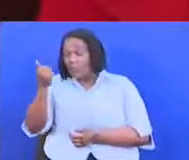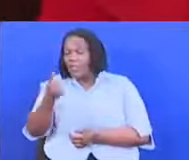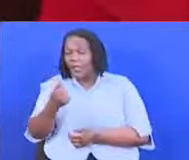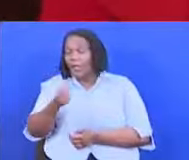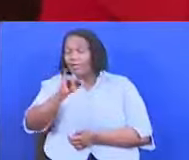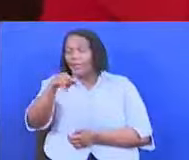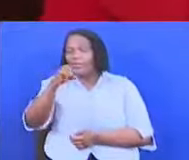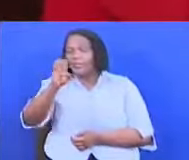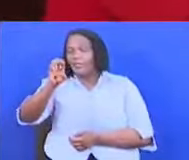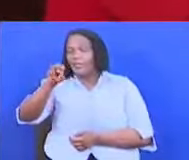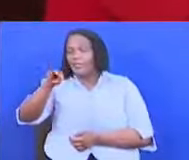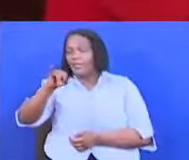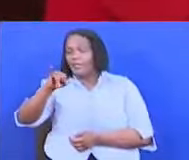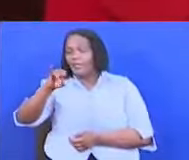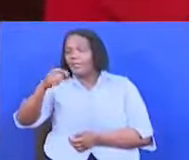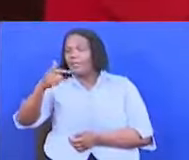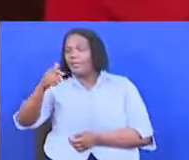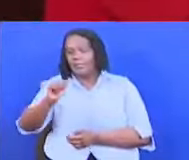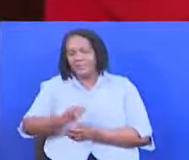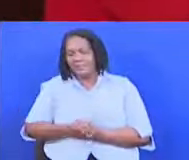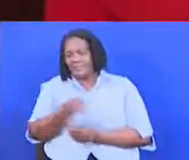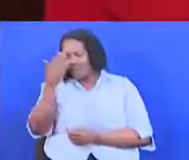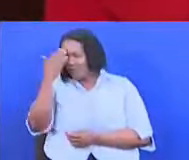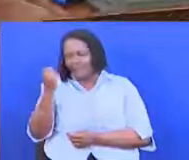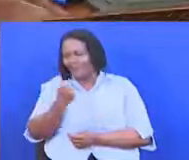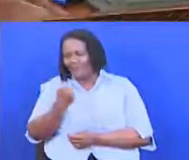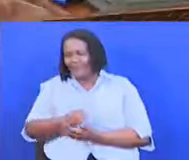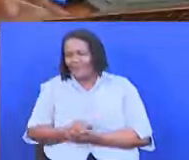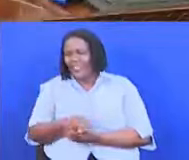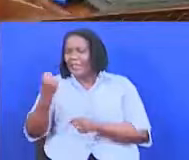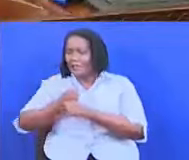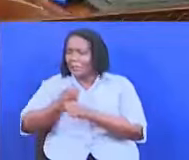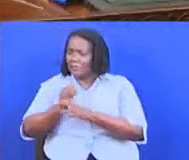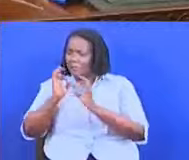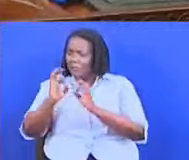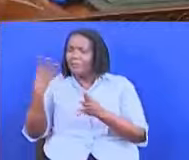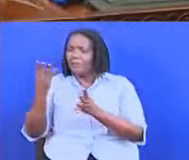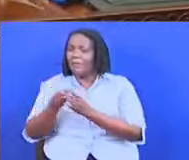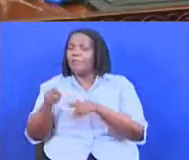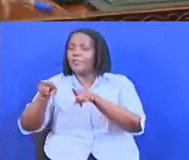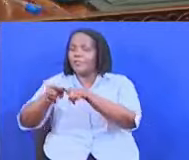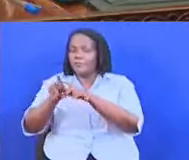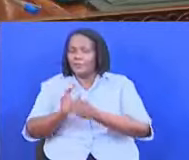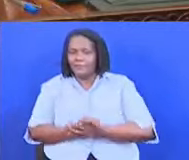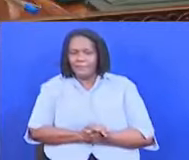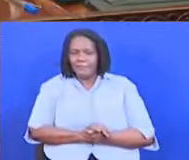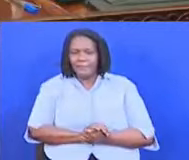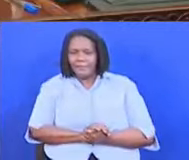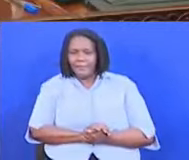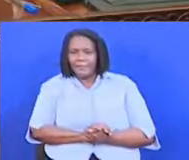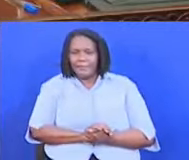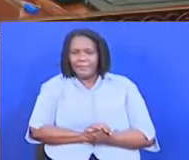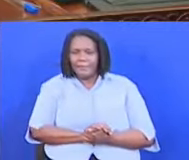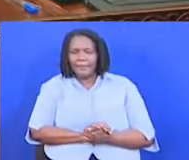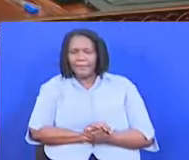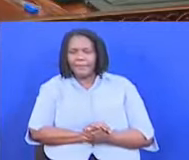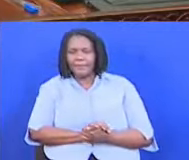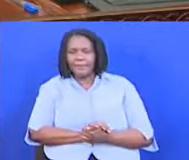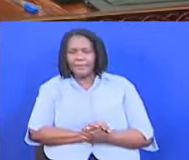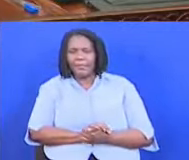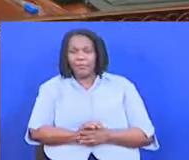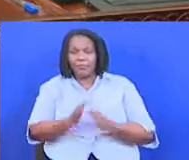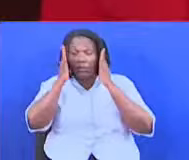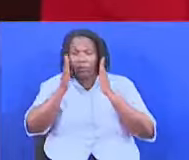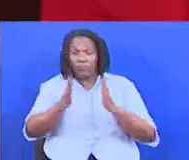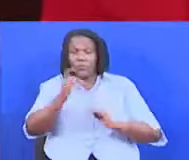Mhagama. Ni waziri ambaye amekuwa akifanya kazi yake vizuri pamoja na wale waandamizi walionao. Mheshimiwa Spika, naomba nijikite katika